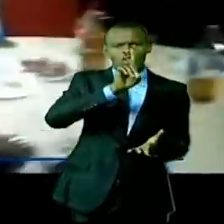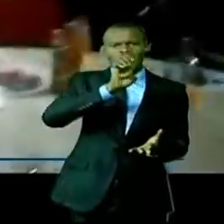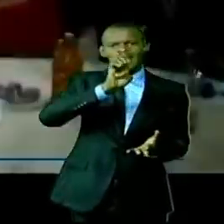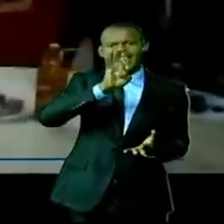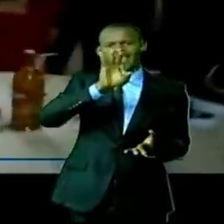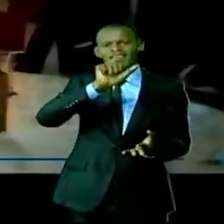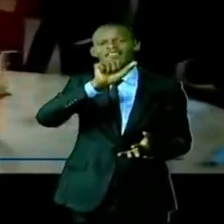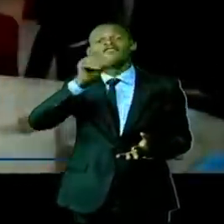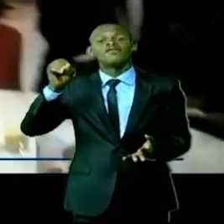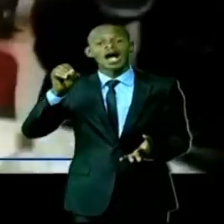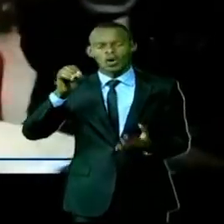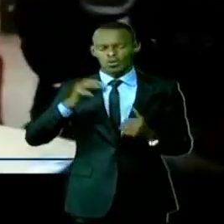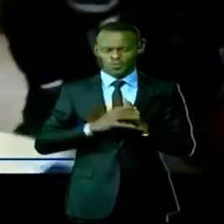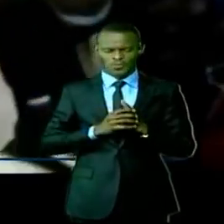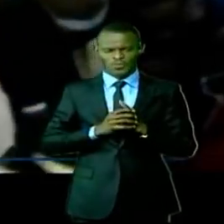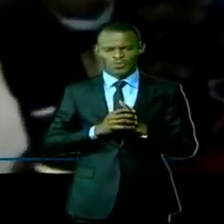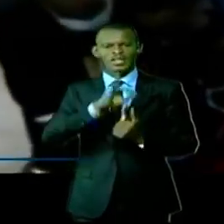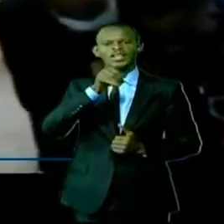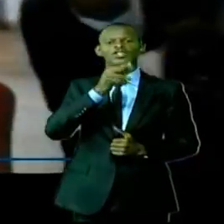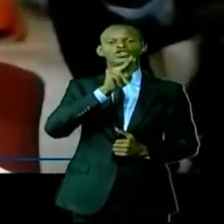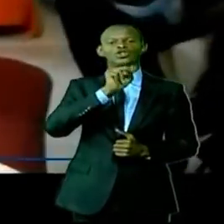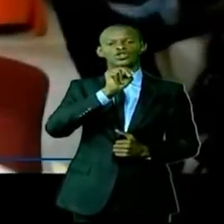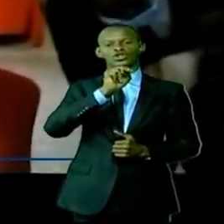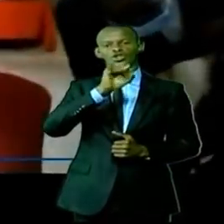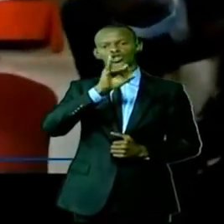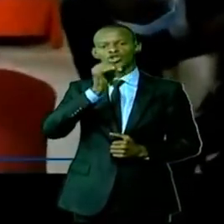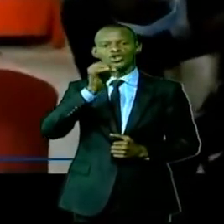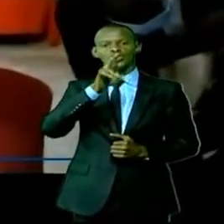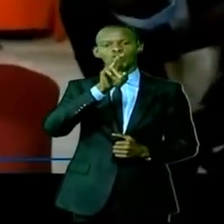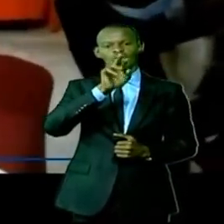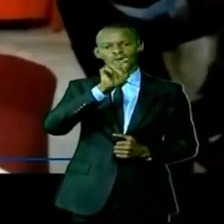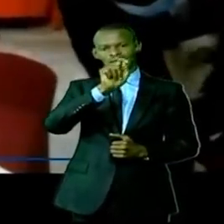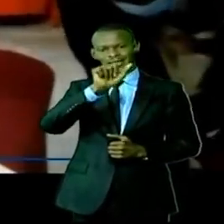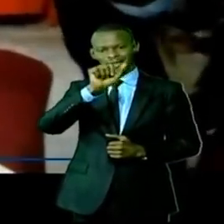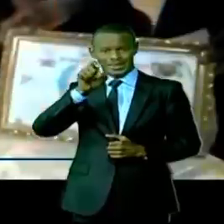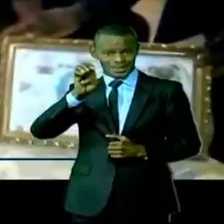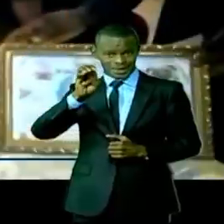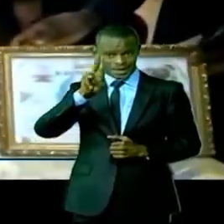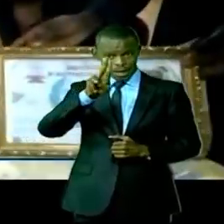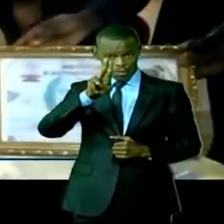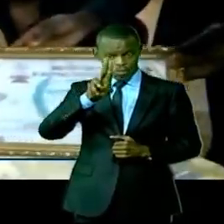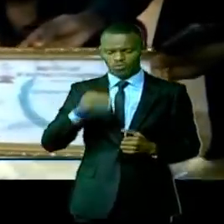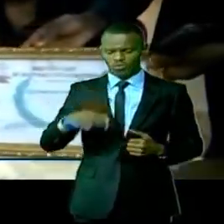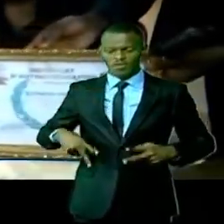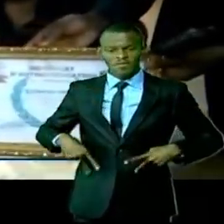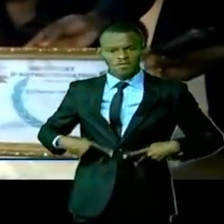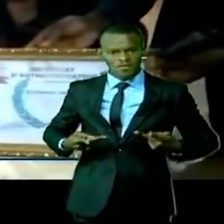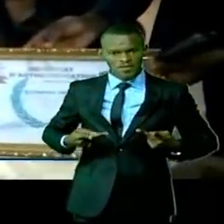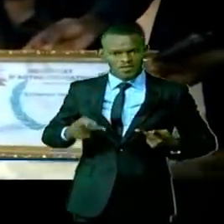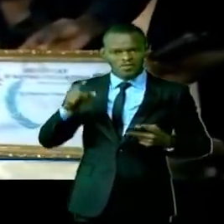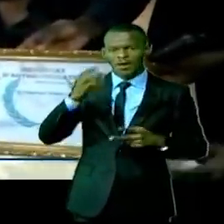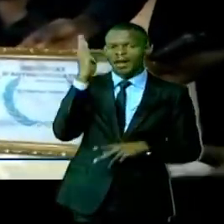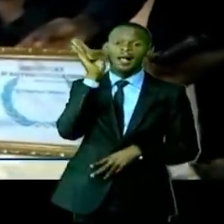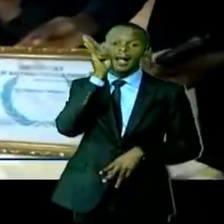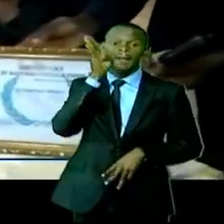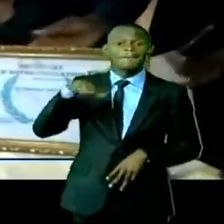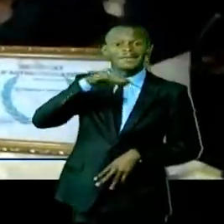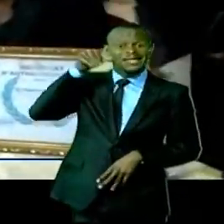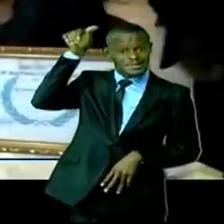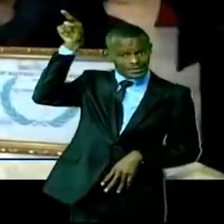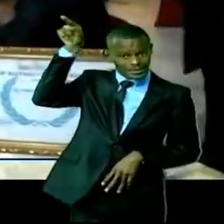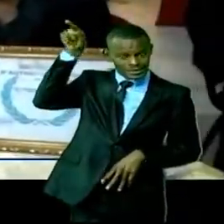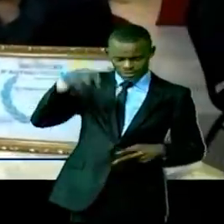organisateurs. Junior Tabou Fataki, originaire de la République démocratique du Congo, bien que résident en Belgique, a effectué le déplacement